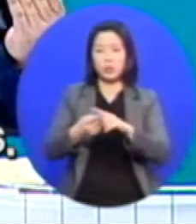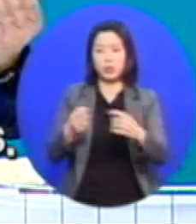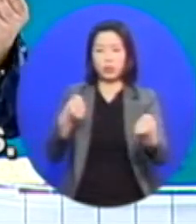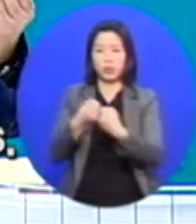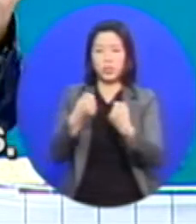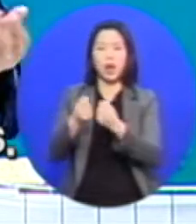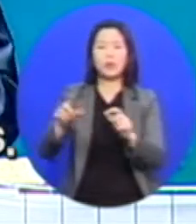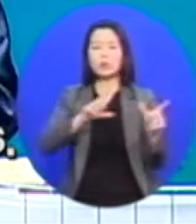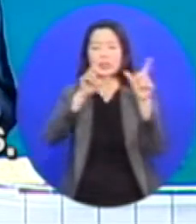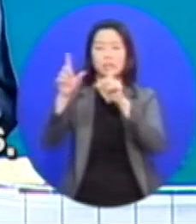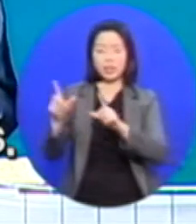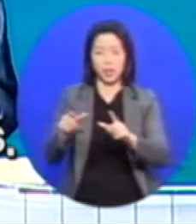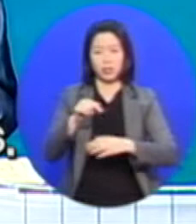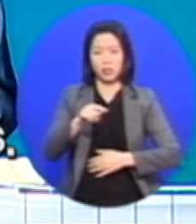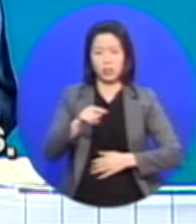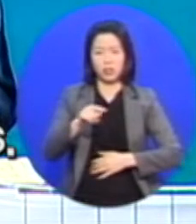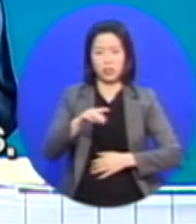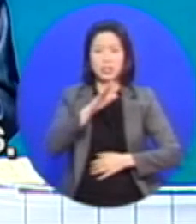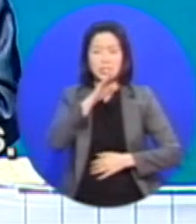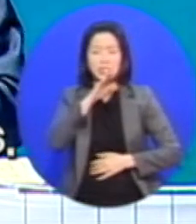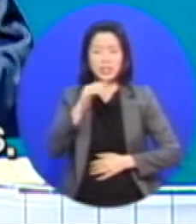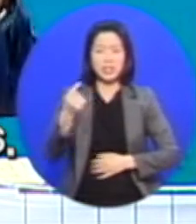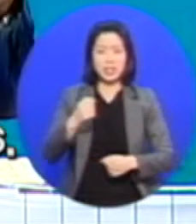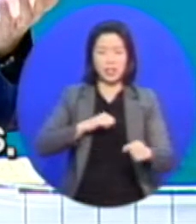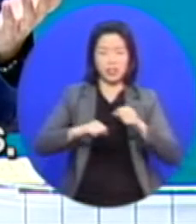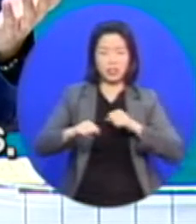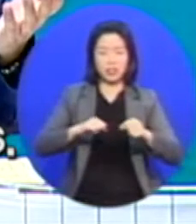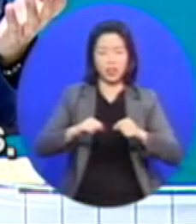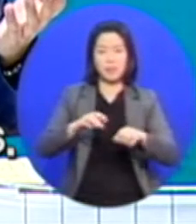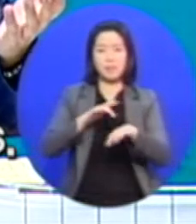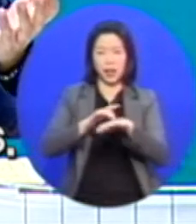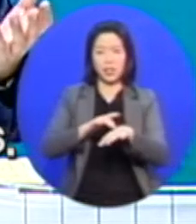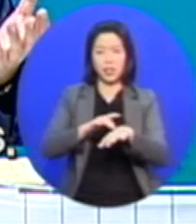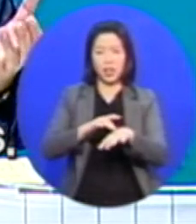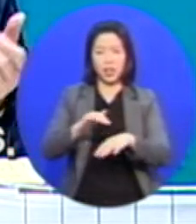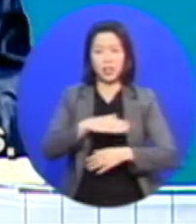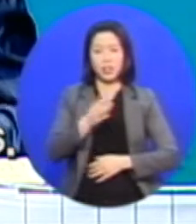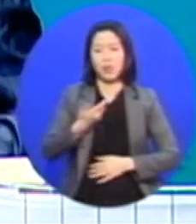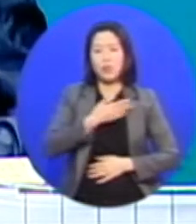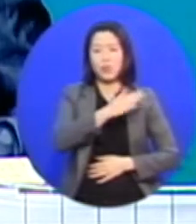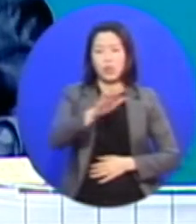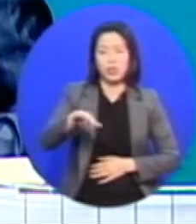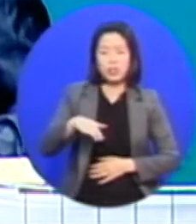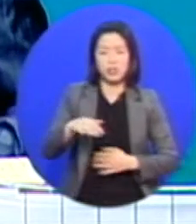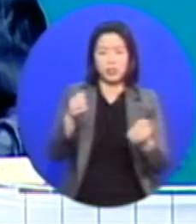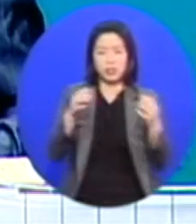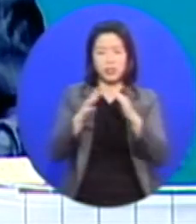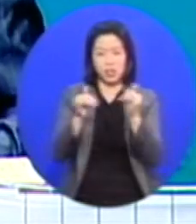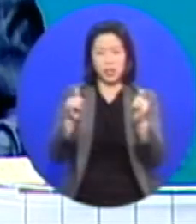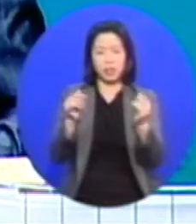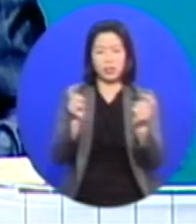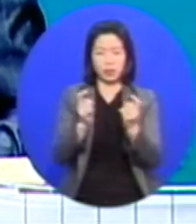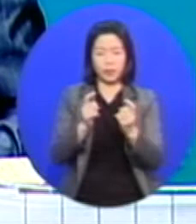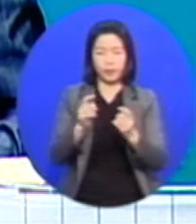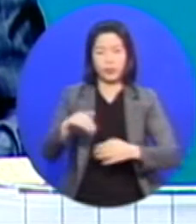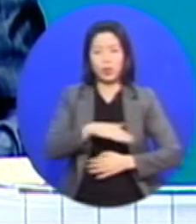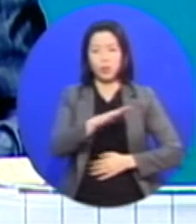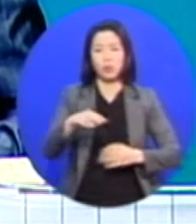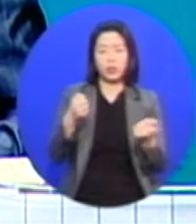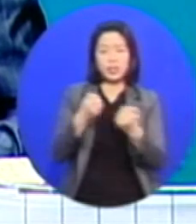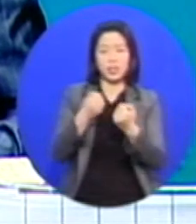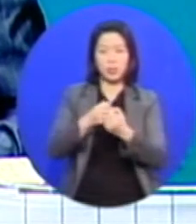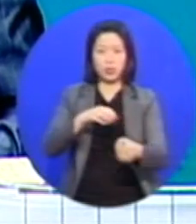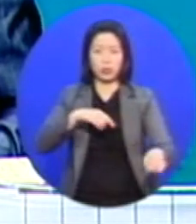진짜 역사는 마귀가 한건데 우리는 사람과 싸운 에요 우리의 싸움은 통치자들과